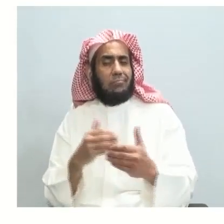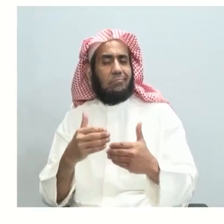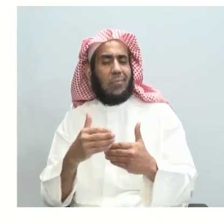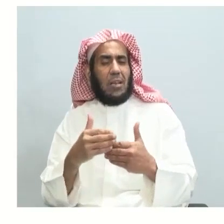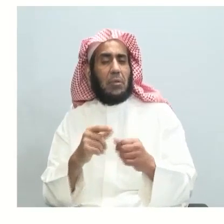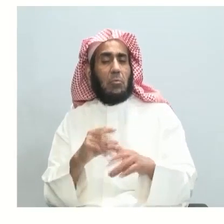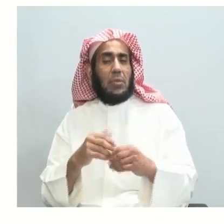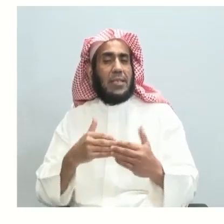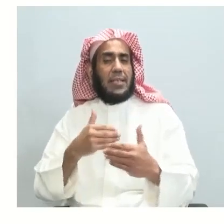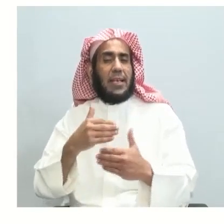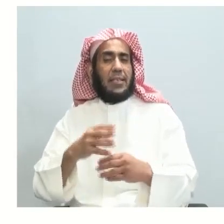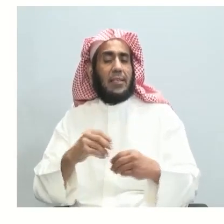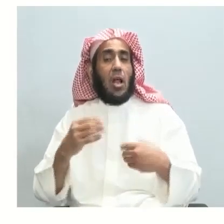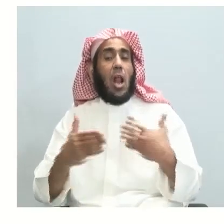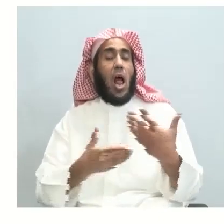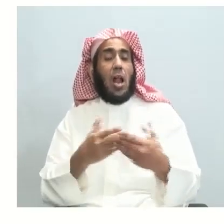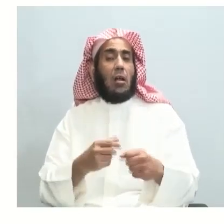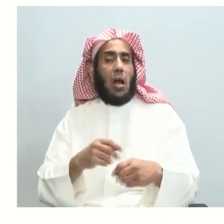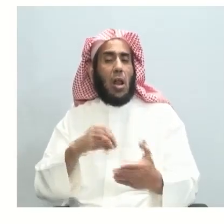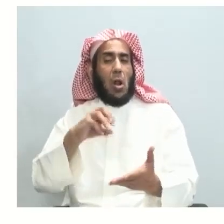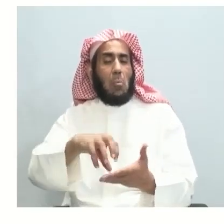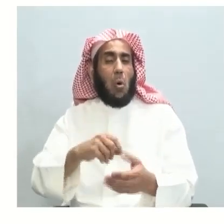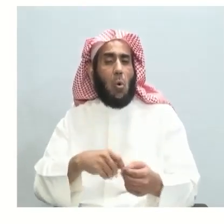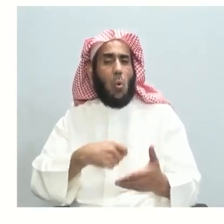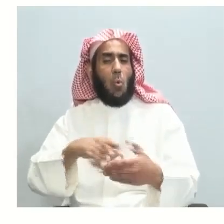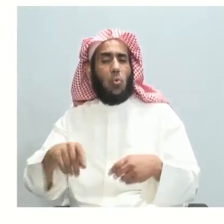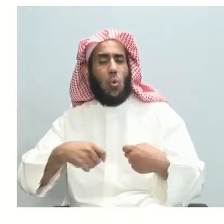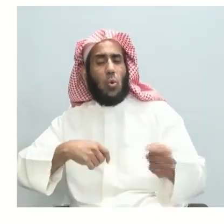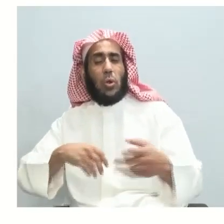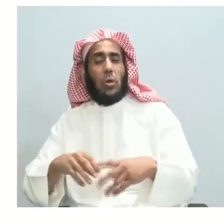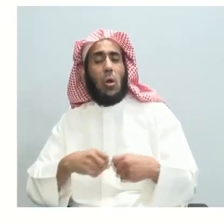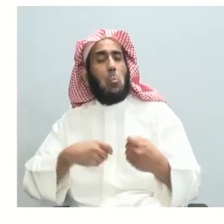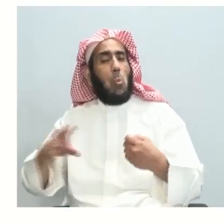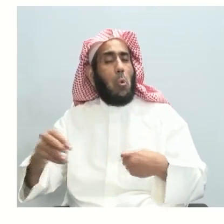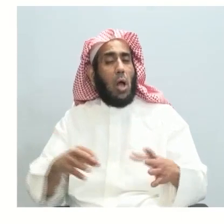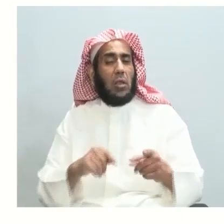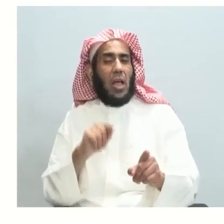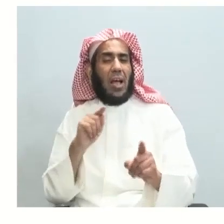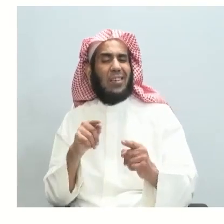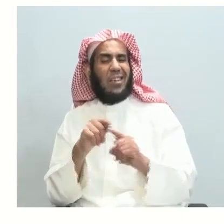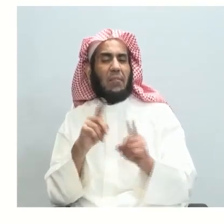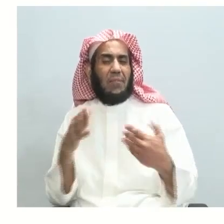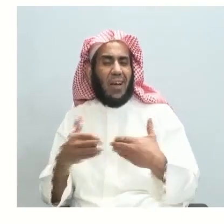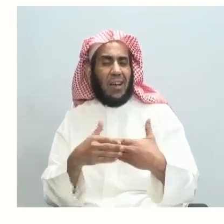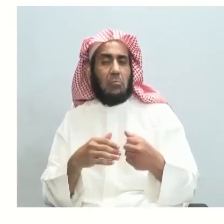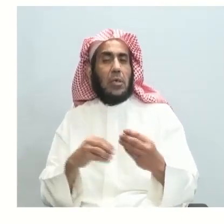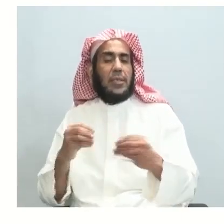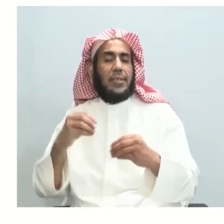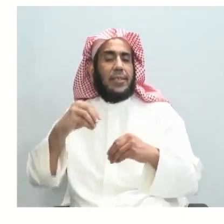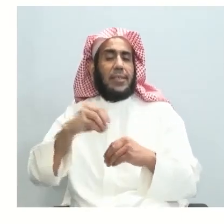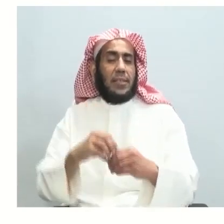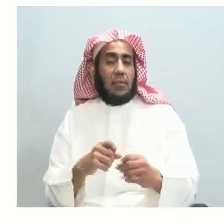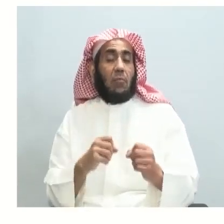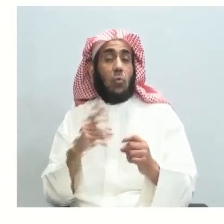المدى مثلا زياده الحركه على الموقع زياده المبيعات او تحريك المبيعات قد يكون هذا هدف قريب وبالتالي تزداد فرص